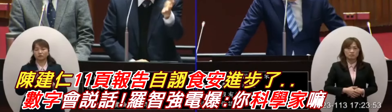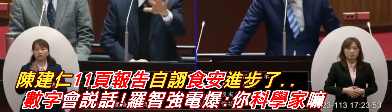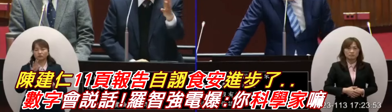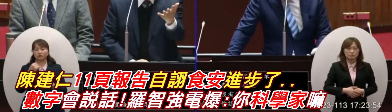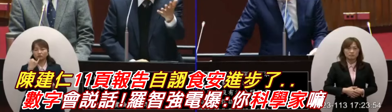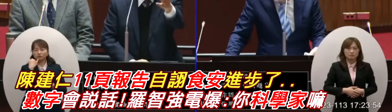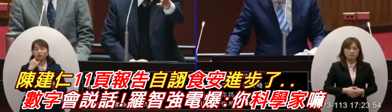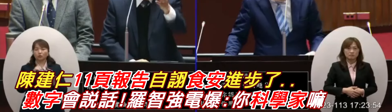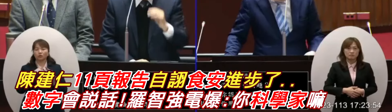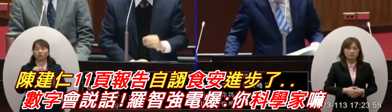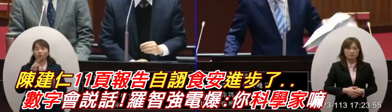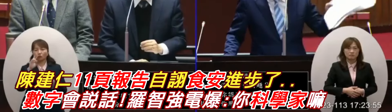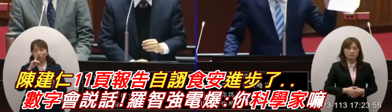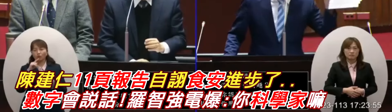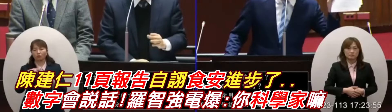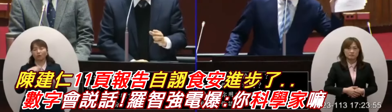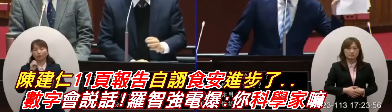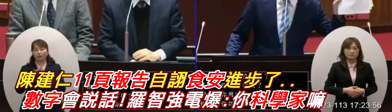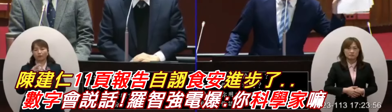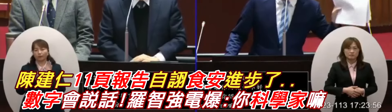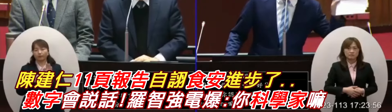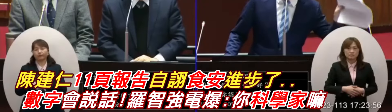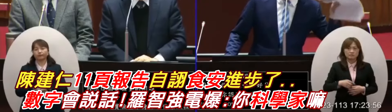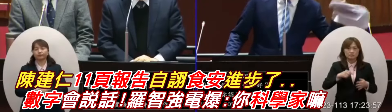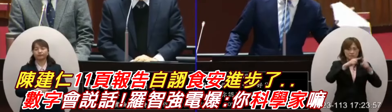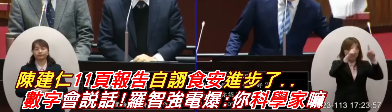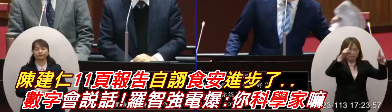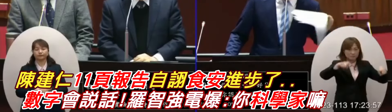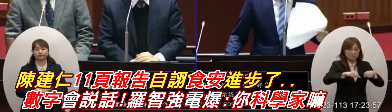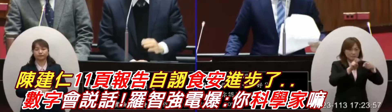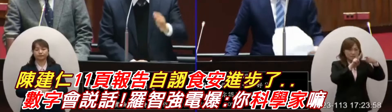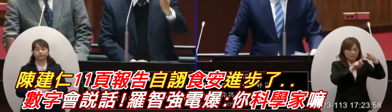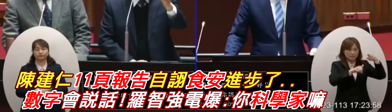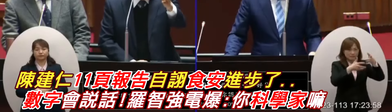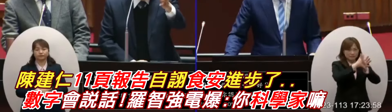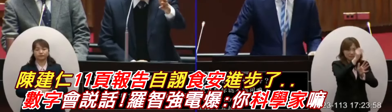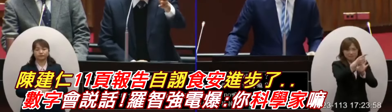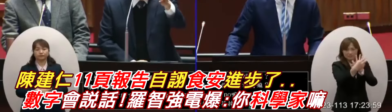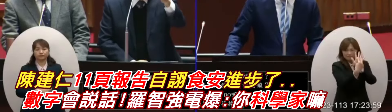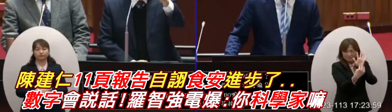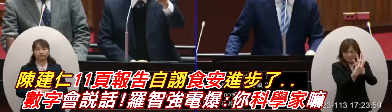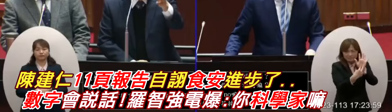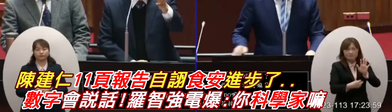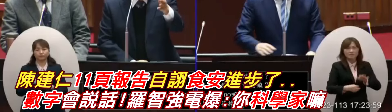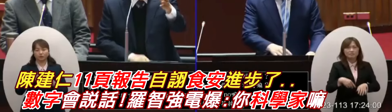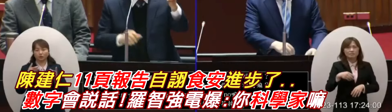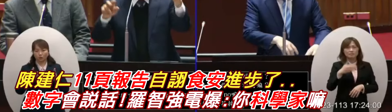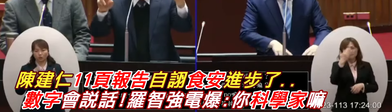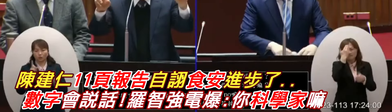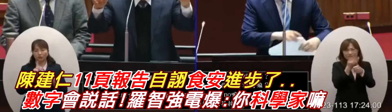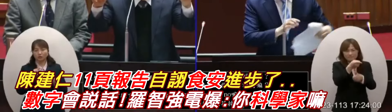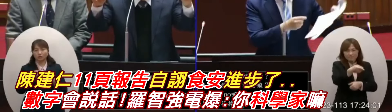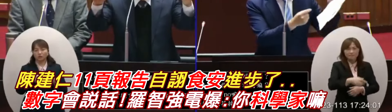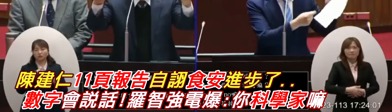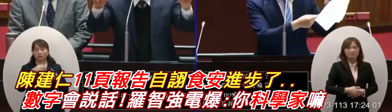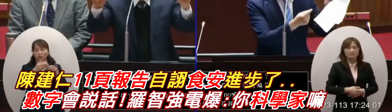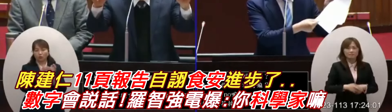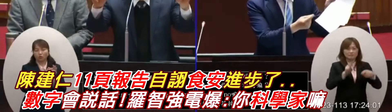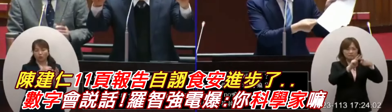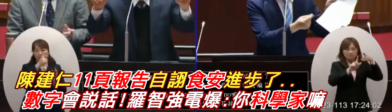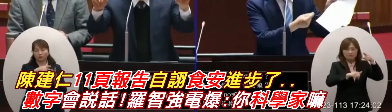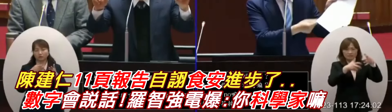Yes or No 嘛？所以我才跟你讲嘛。 这是薛瑞元讲的。 但是 拜托你， 很重要的，他讲 薛